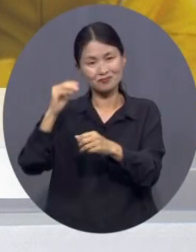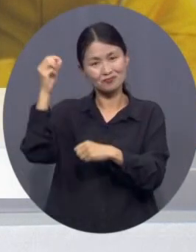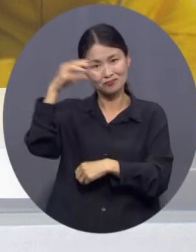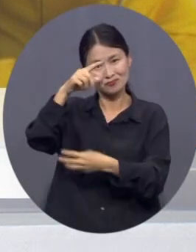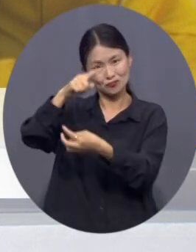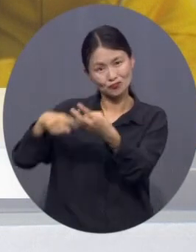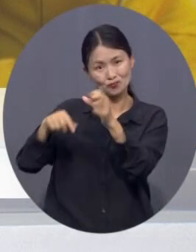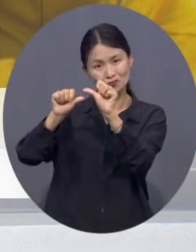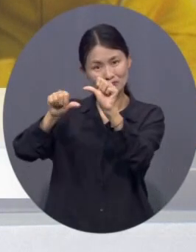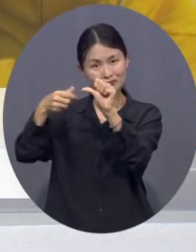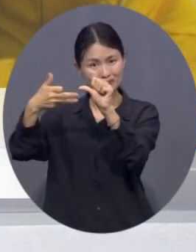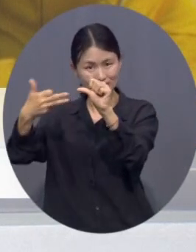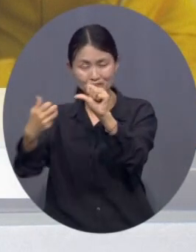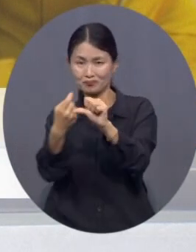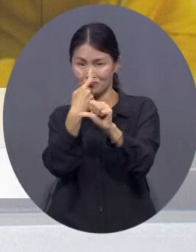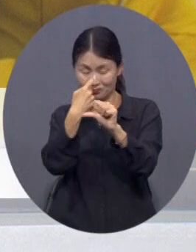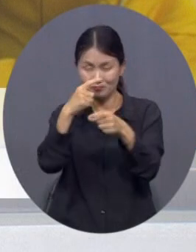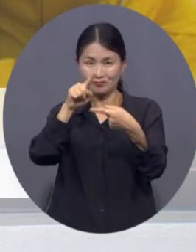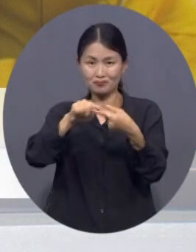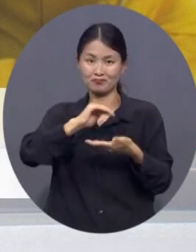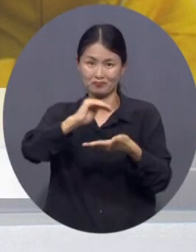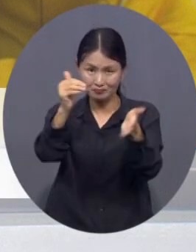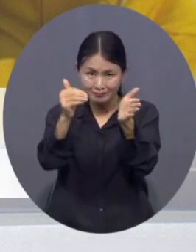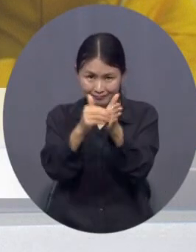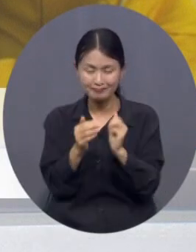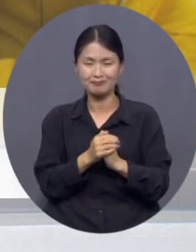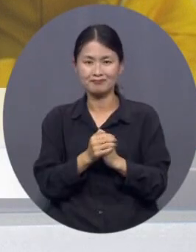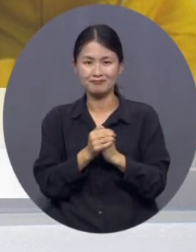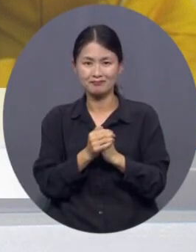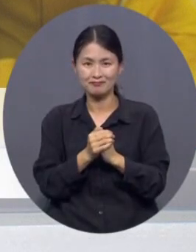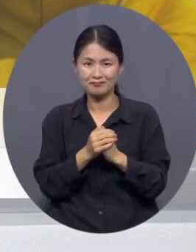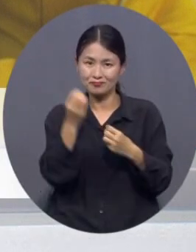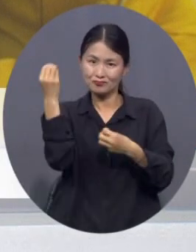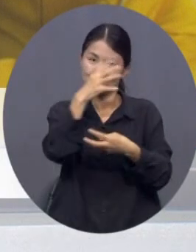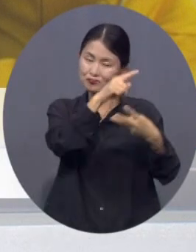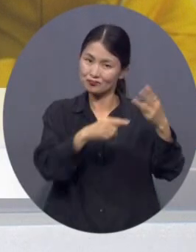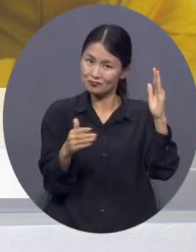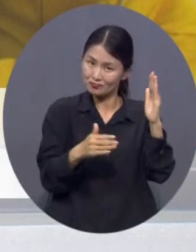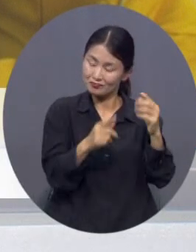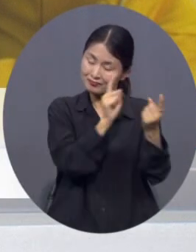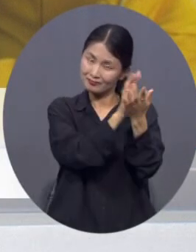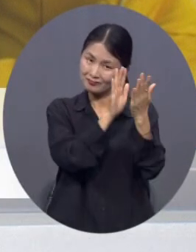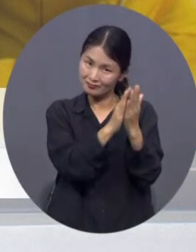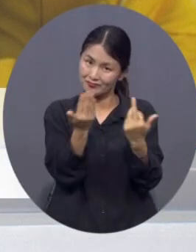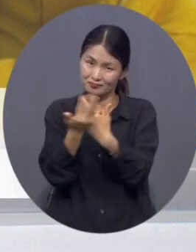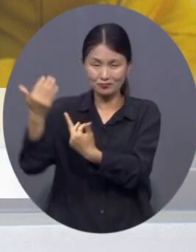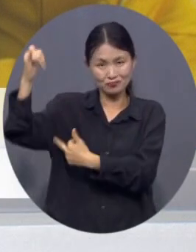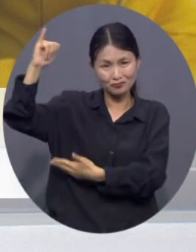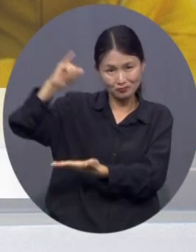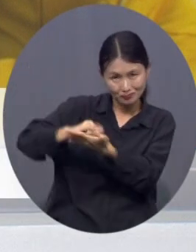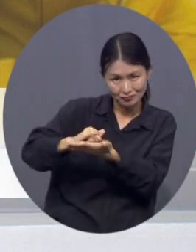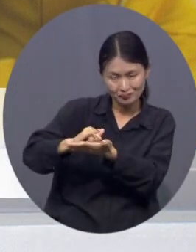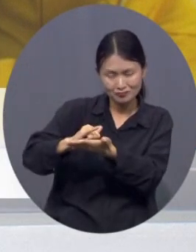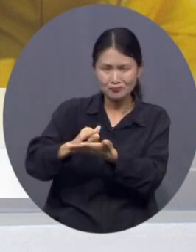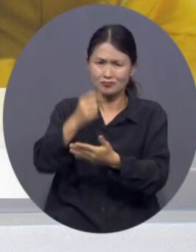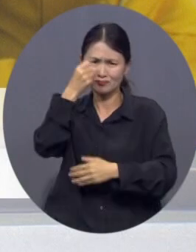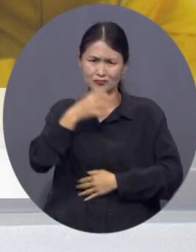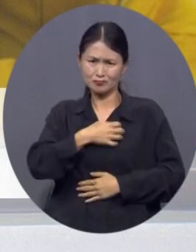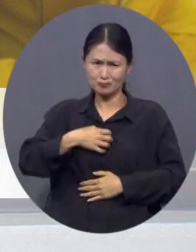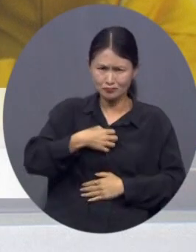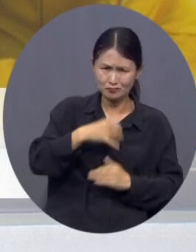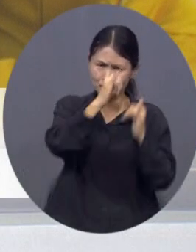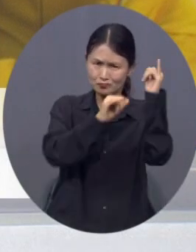5.18의 역사를 배우고 있다는 소식 전해드렸었는데요. 광주 학생들이 직접 제주를 찾아 비극의 역사 현장을